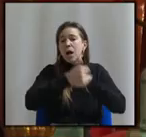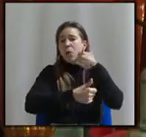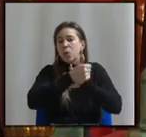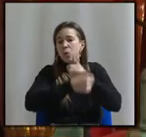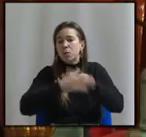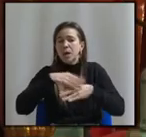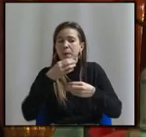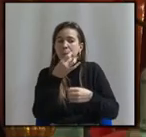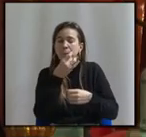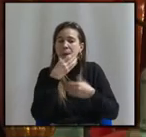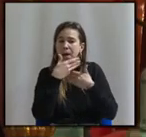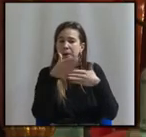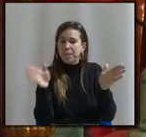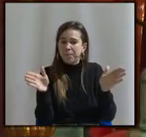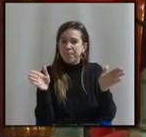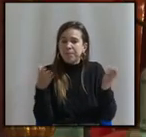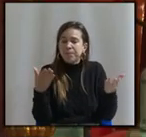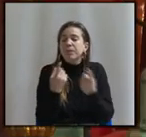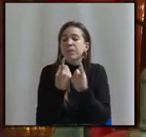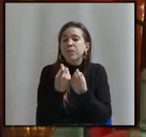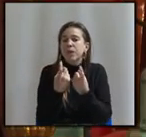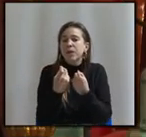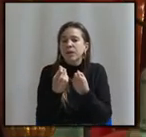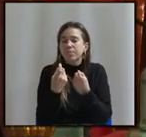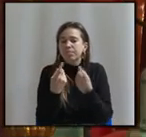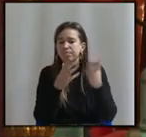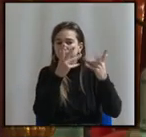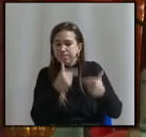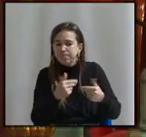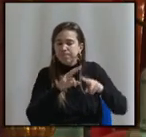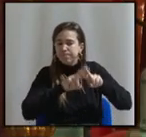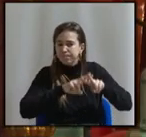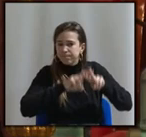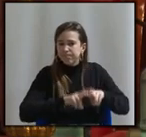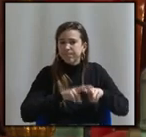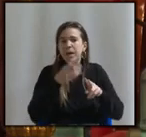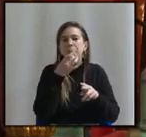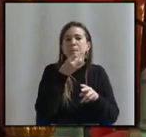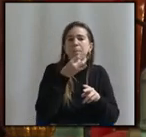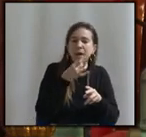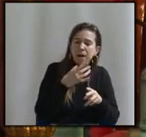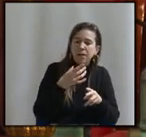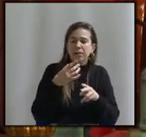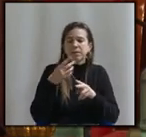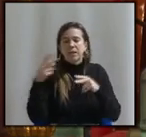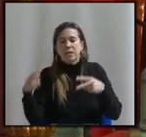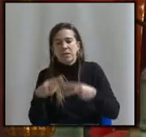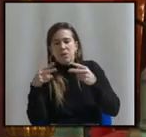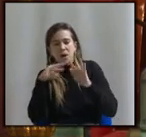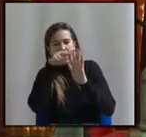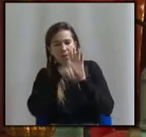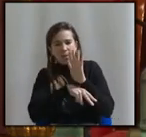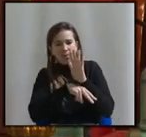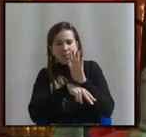saben. Aquí hem de legalitzar, hem de poder treure la llicència de bar-restaurant i per tant estem preparant unes obres. El fet que sigui